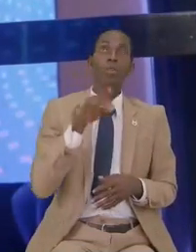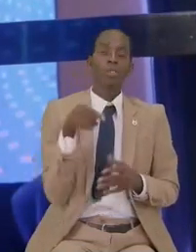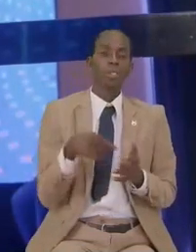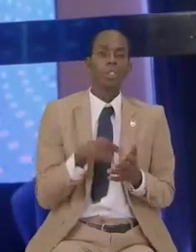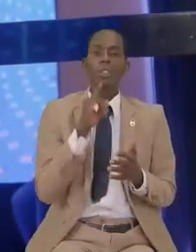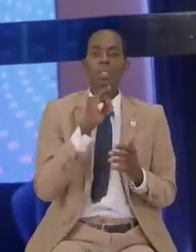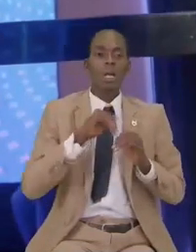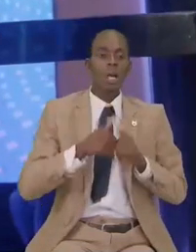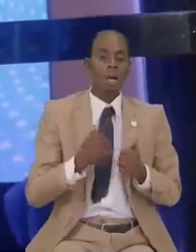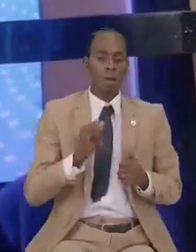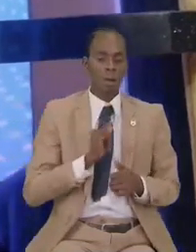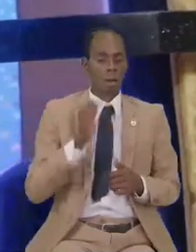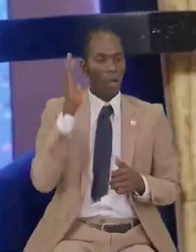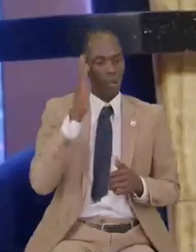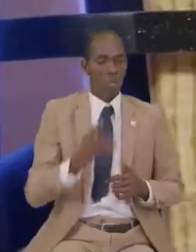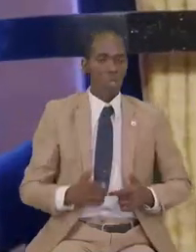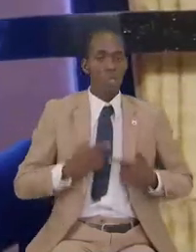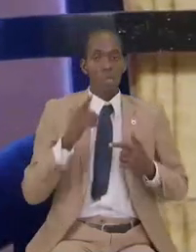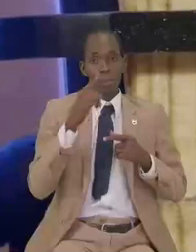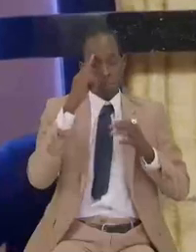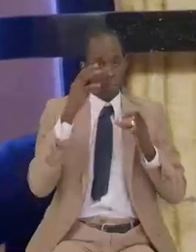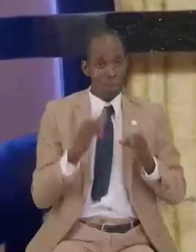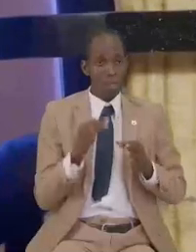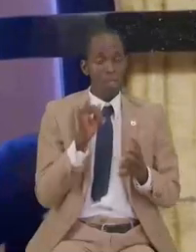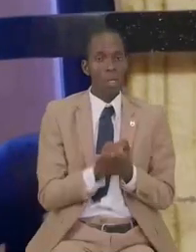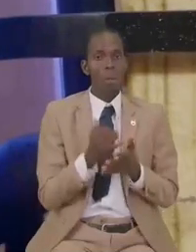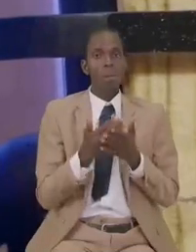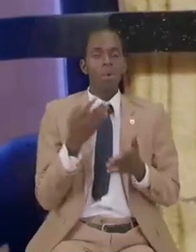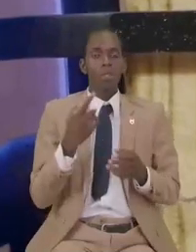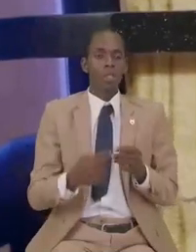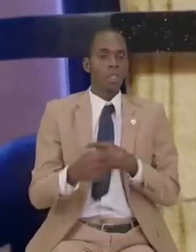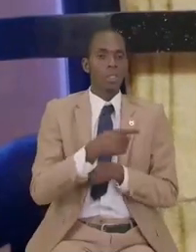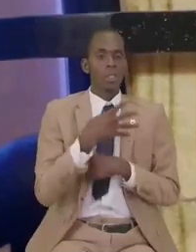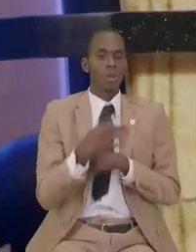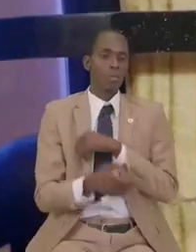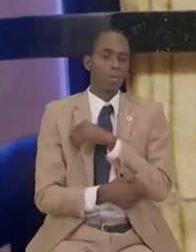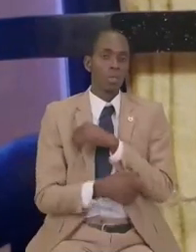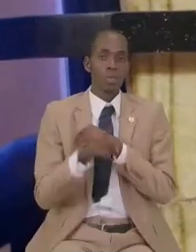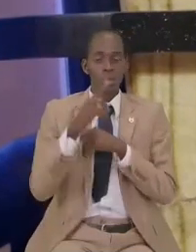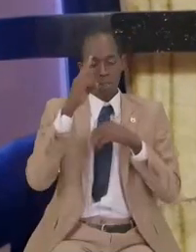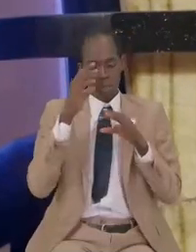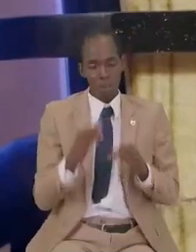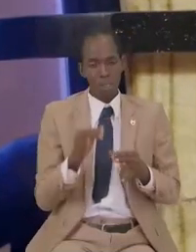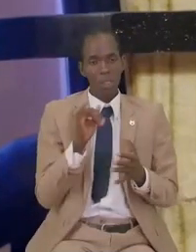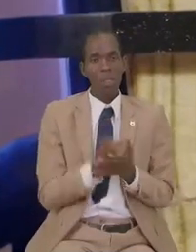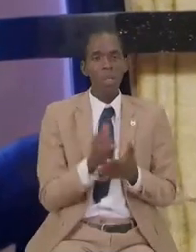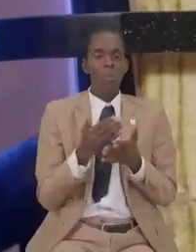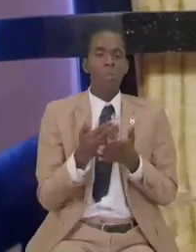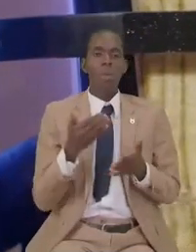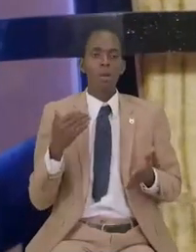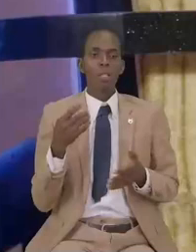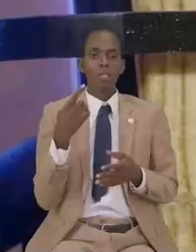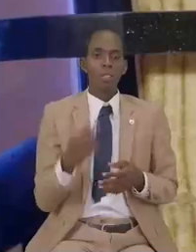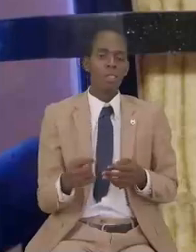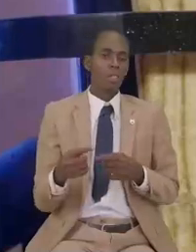ma vie. Tu décides cela avant le jour de la tentation. Tu décides cela avant le jour